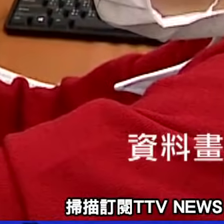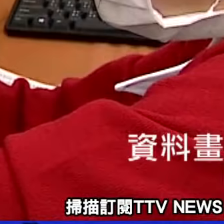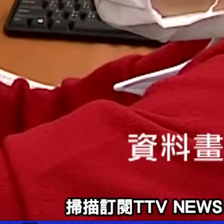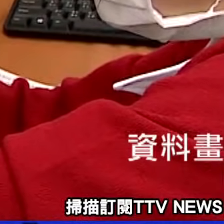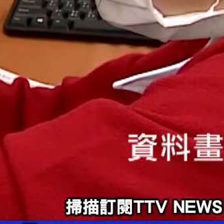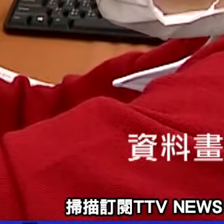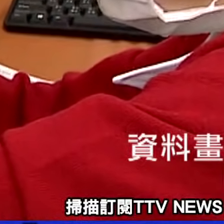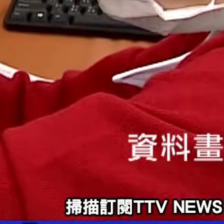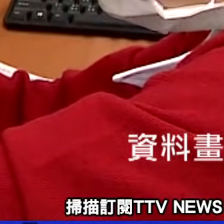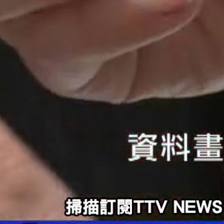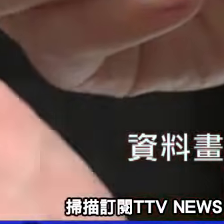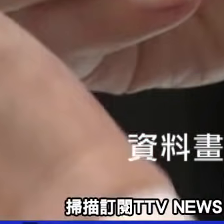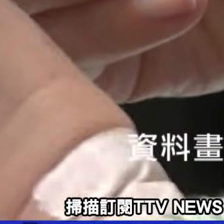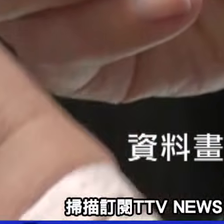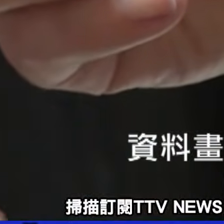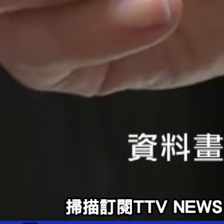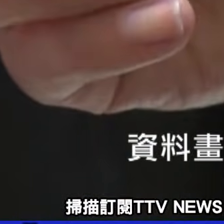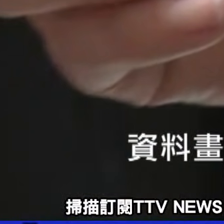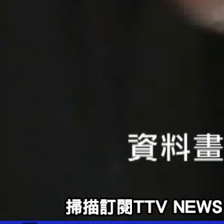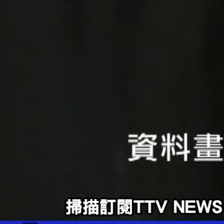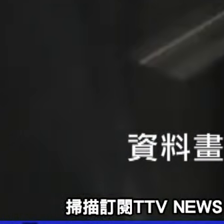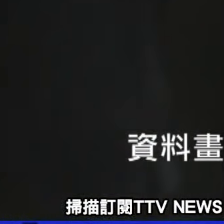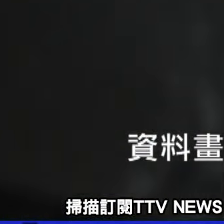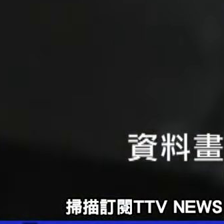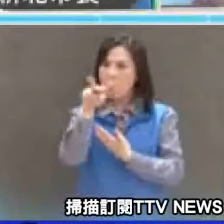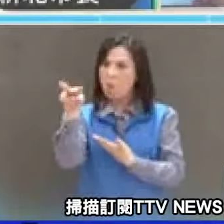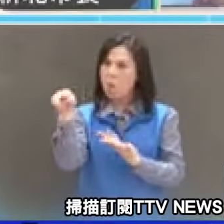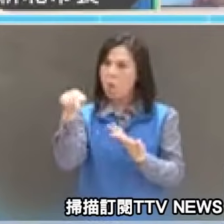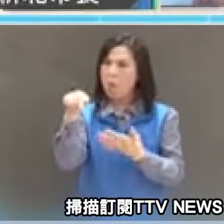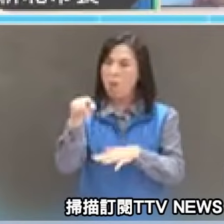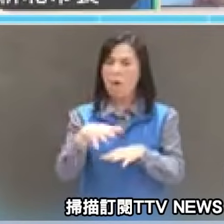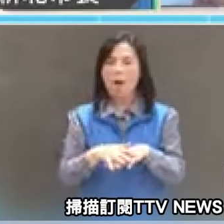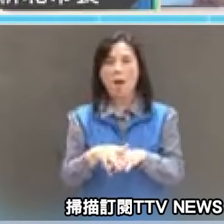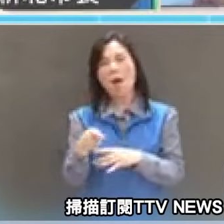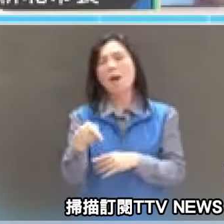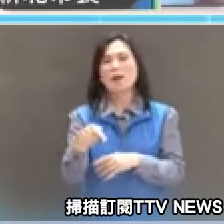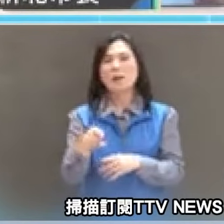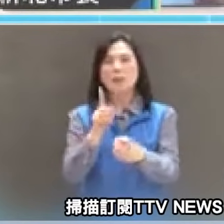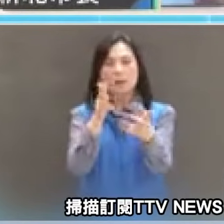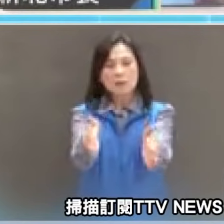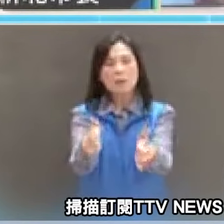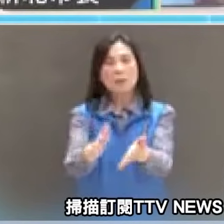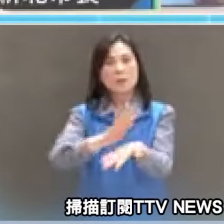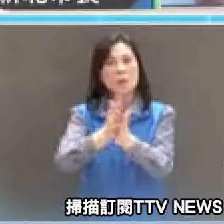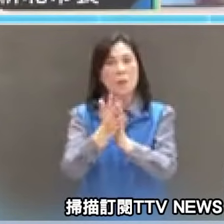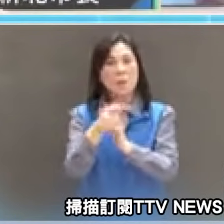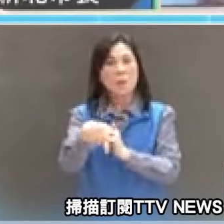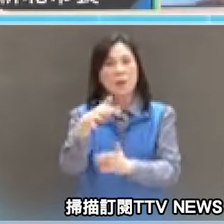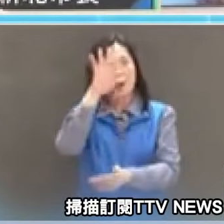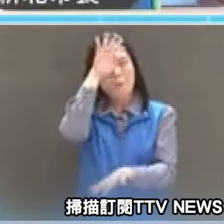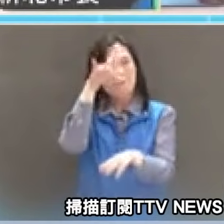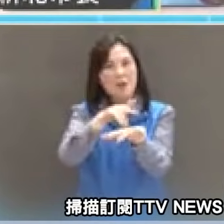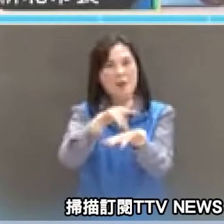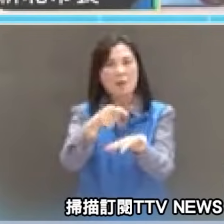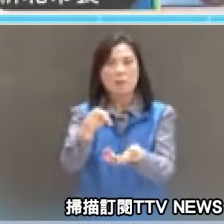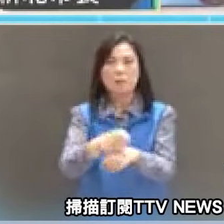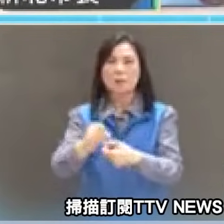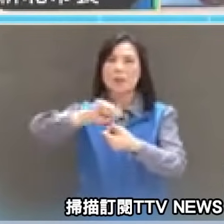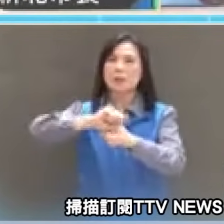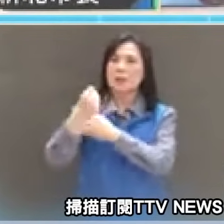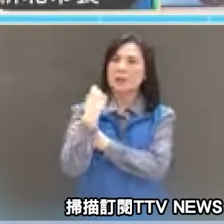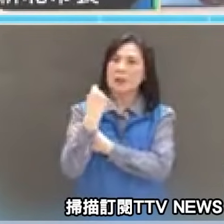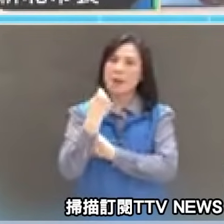希望中央政府能加强采购疫苗。 针对这个变种病毒，都有加强版的疫苗的思